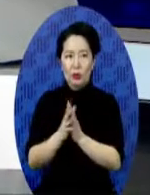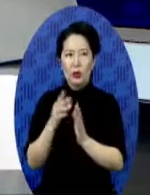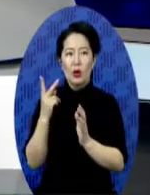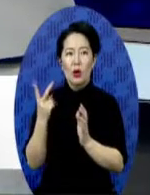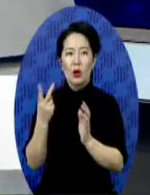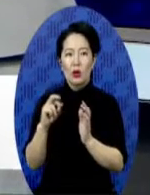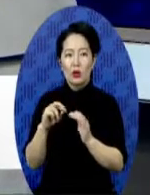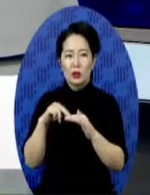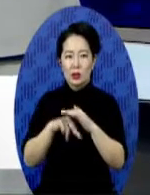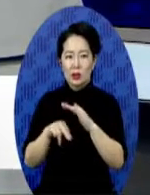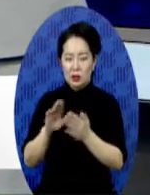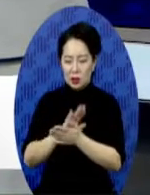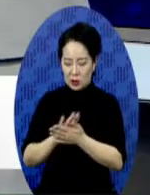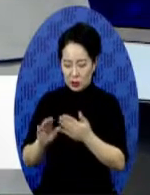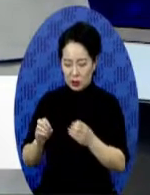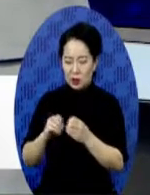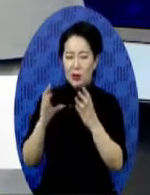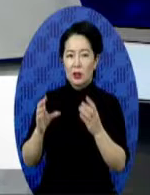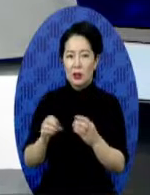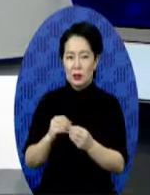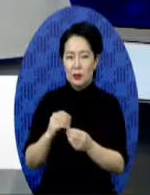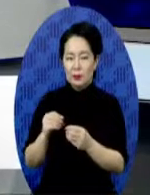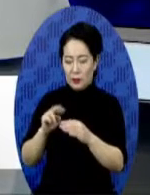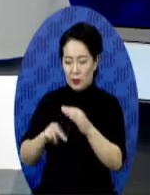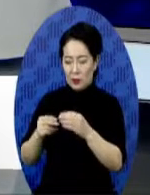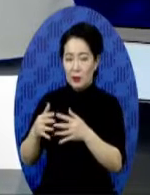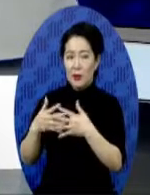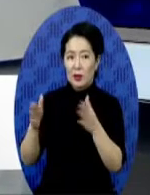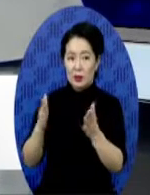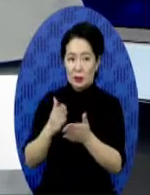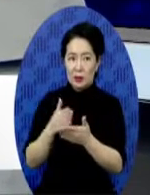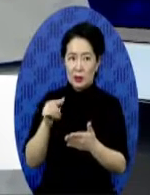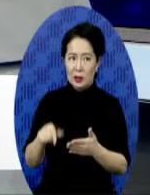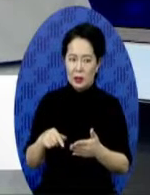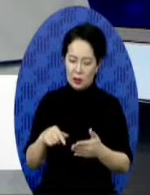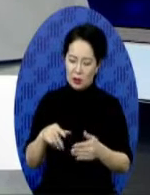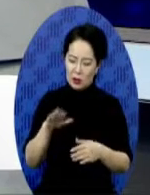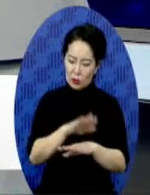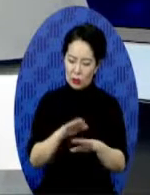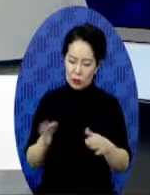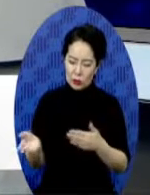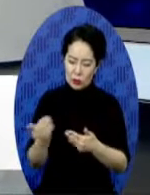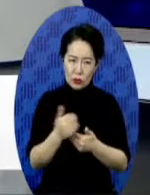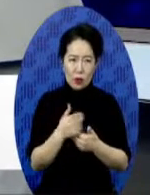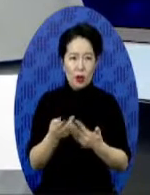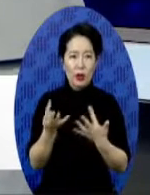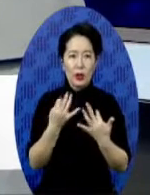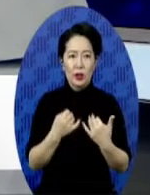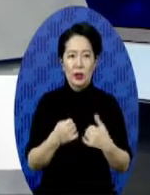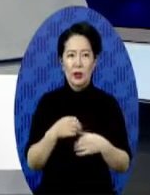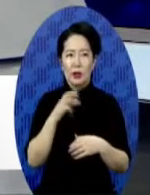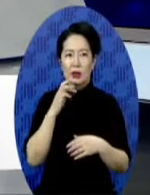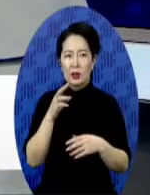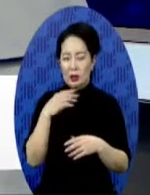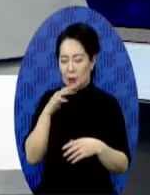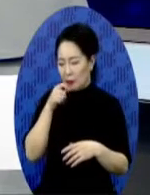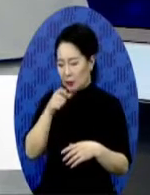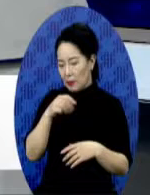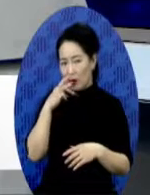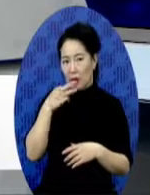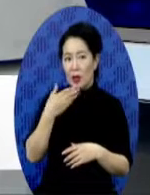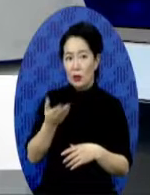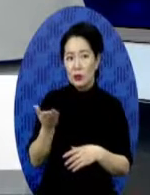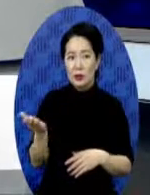цэцэрлэг нийслэлд шинээр ашиглалтанд орсон байна. За тэгэхэд энд бол хамрагдалт хүүхдийн тоо, суулын тоо хэр зэрэг нэмэгдсэн талаар бид их сурулж яриага одоо